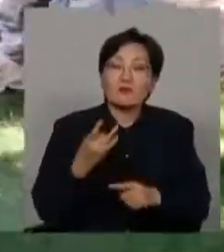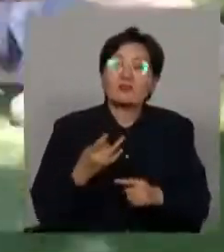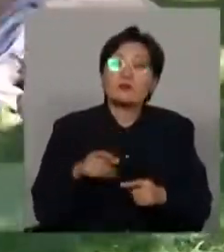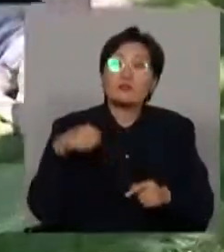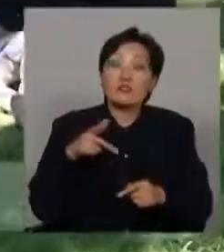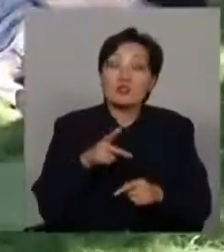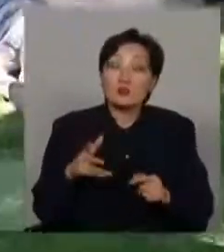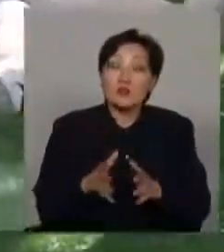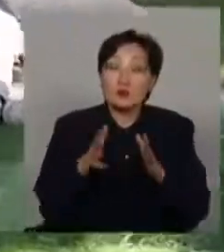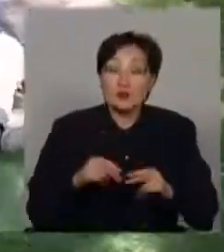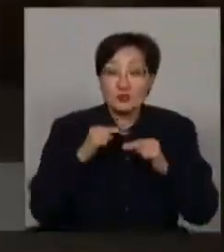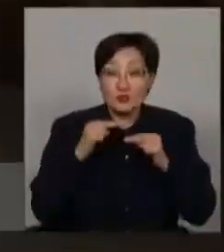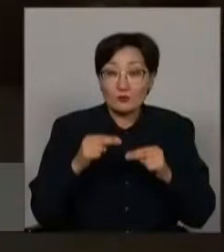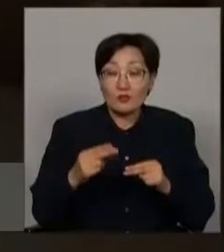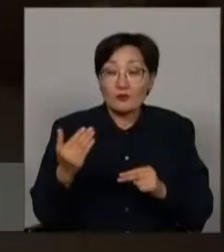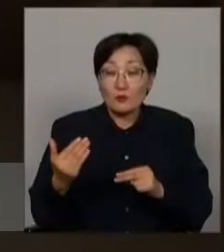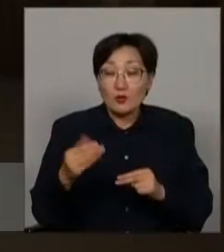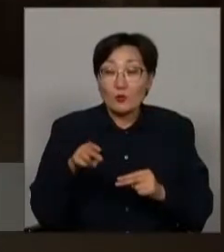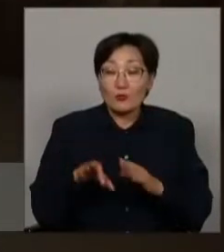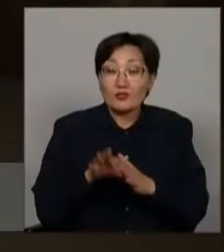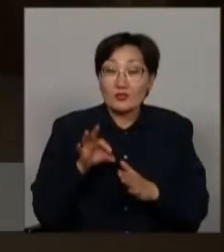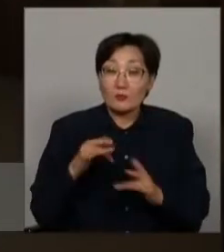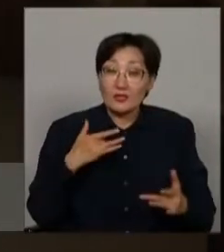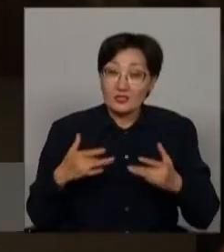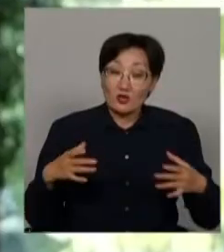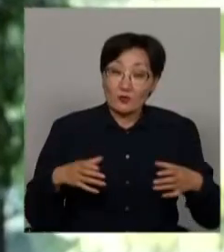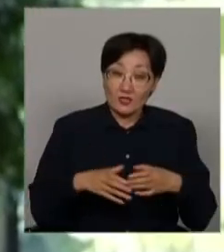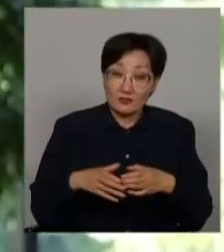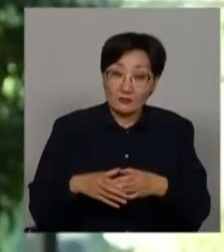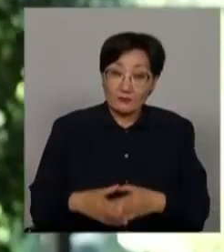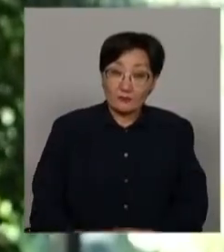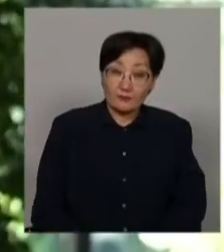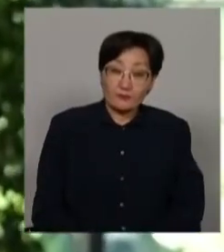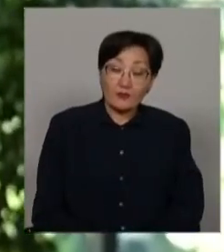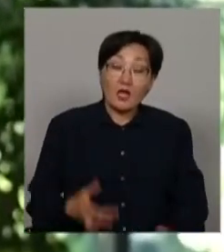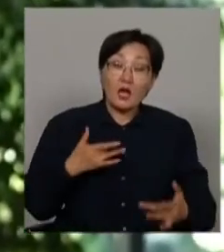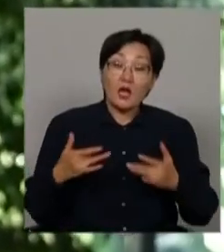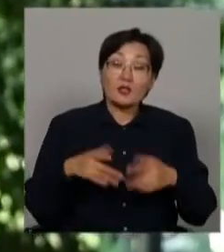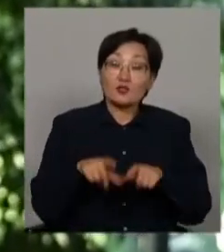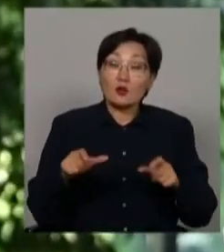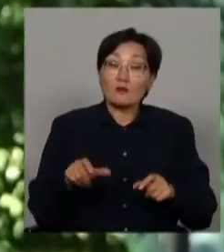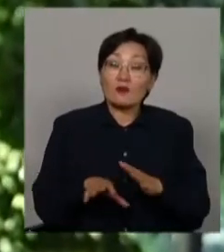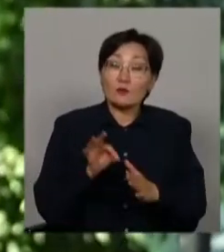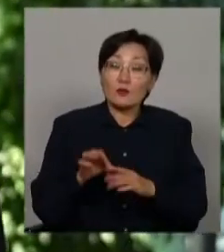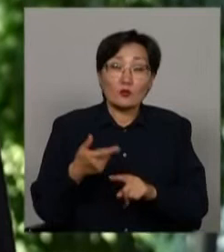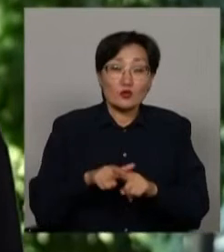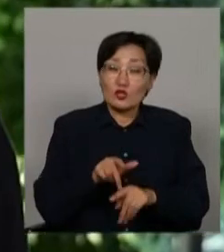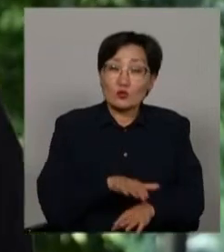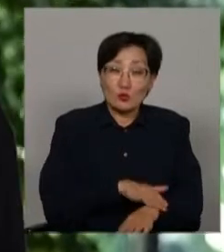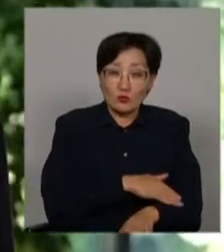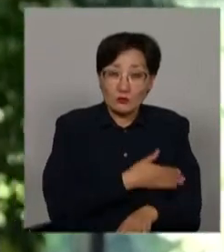поделился, что большое внимание уделялось именно подбору актерского каста. Актеров выбирали очень долго. Вот.